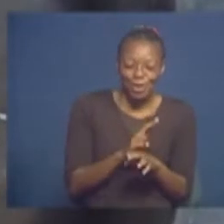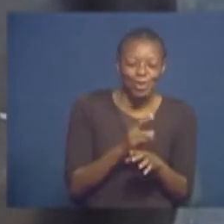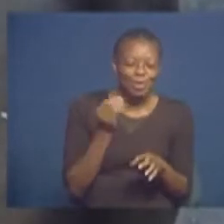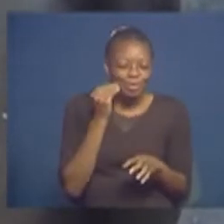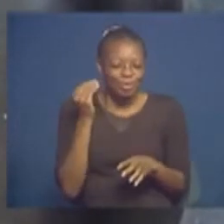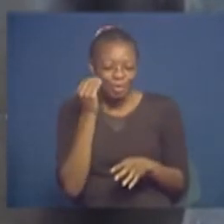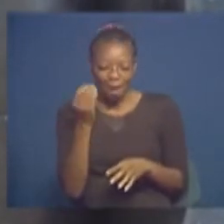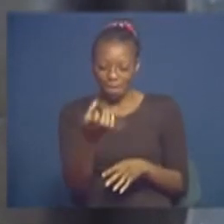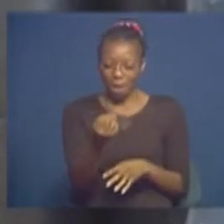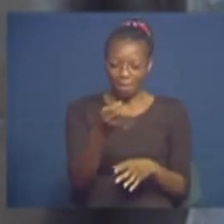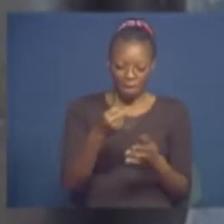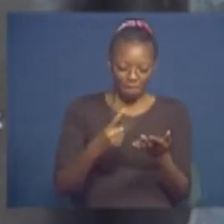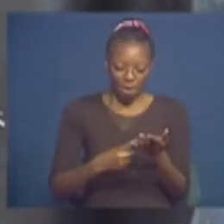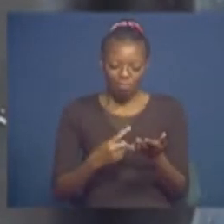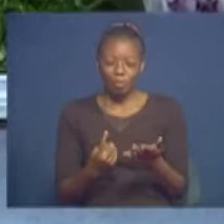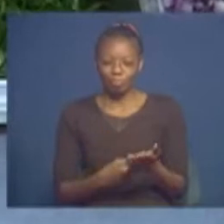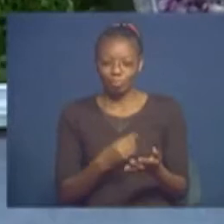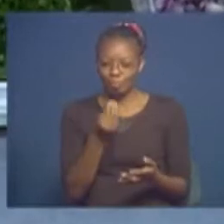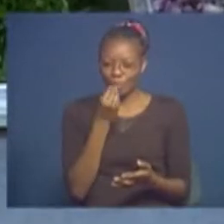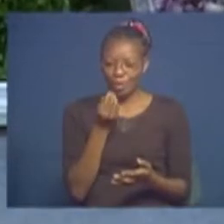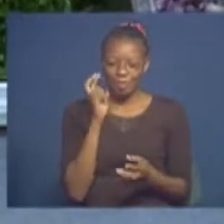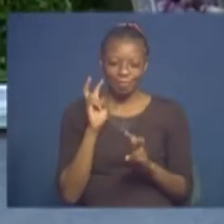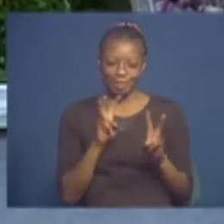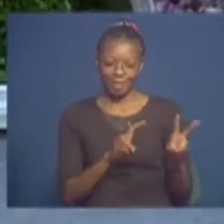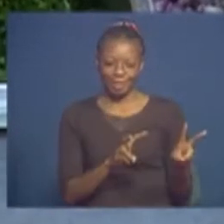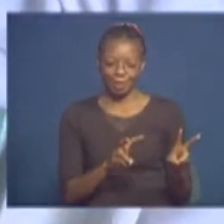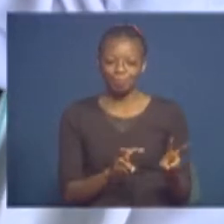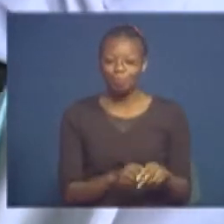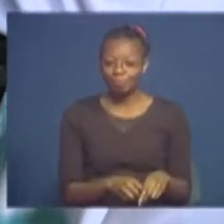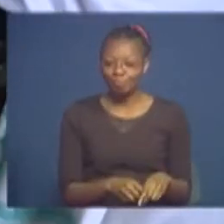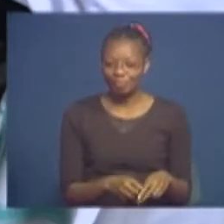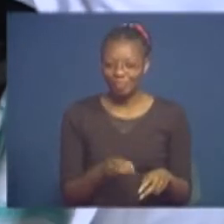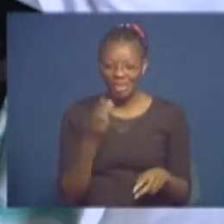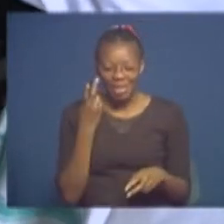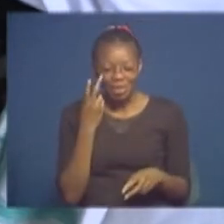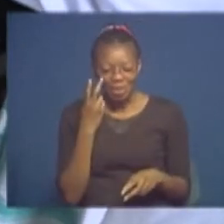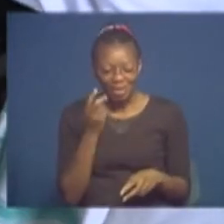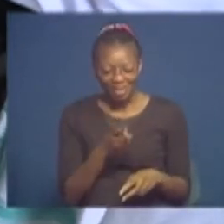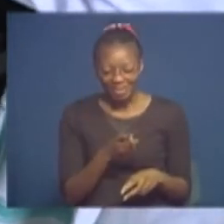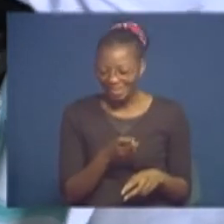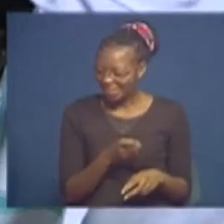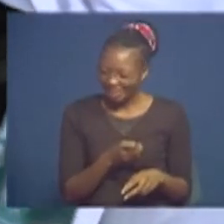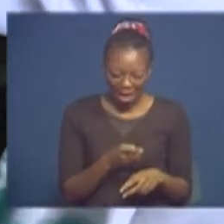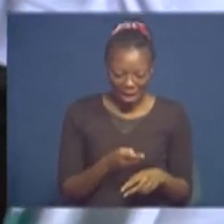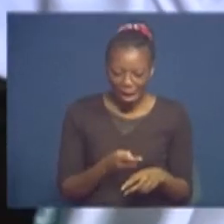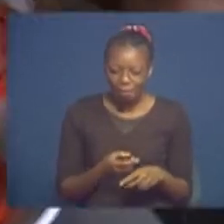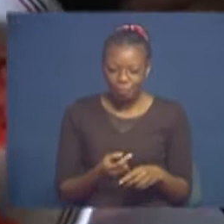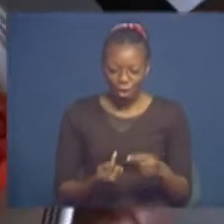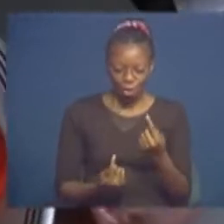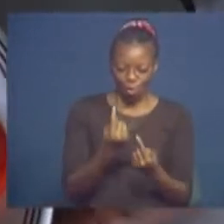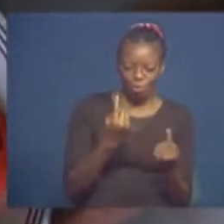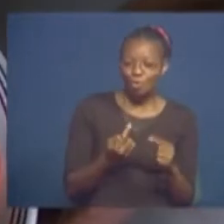ugali, wali, githeri ama mukimo. Hebu tazama. Umejionea leo. Usitie vipochopocho